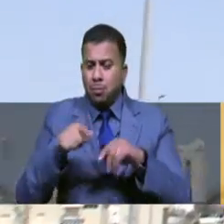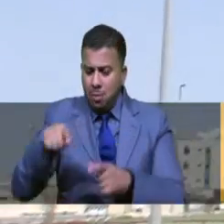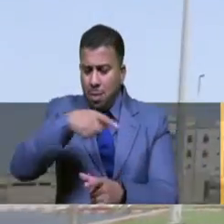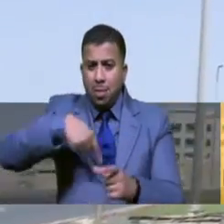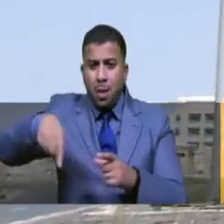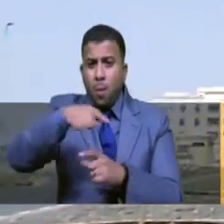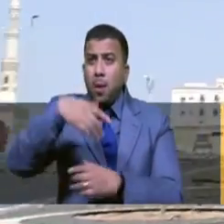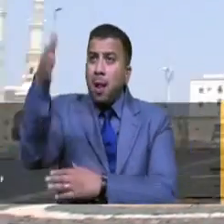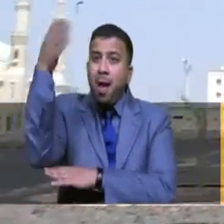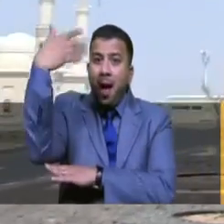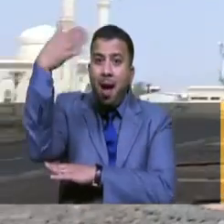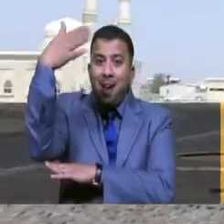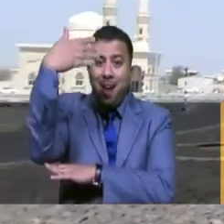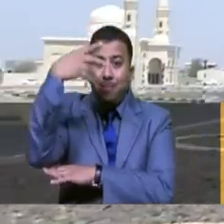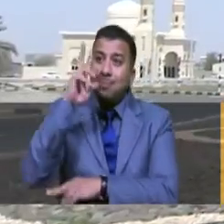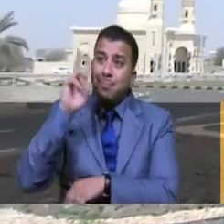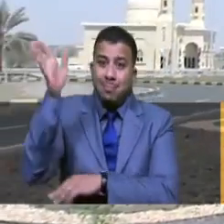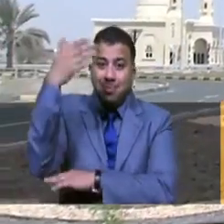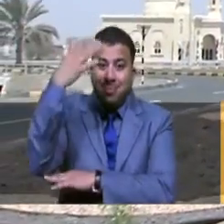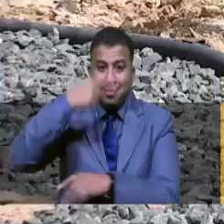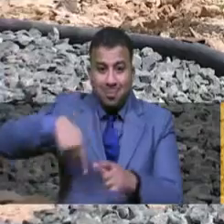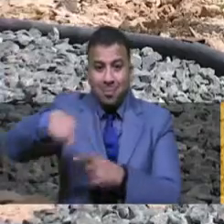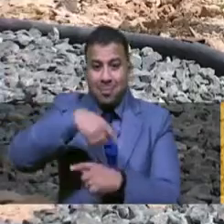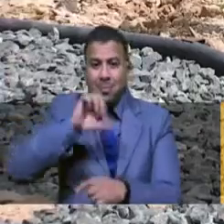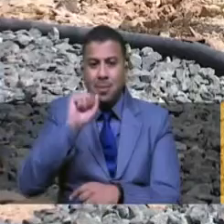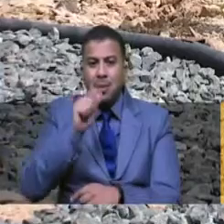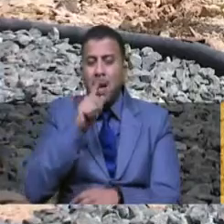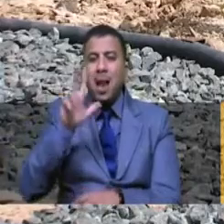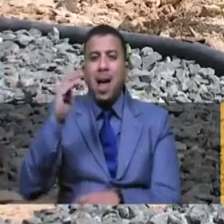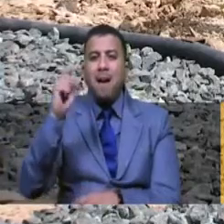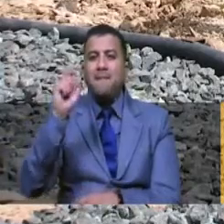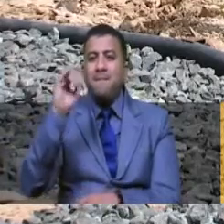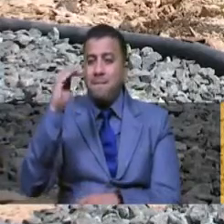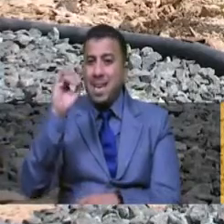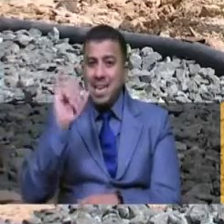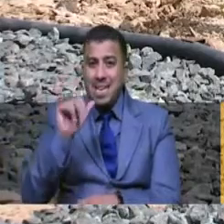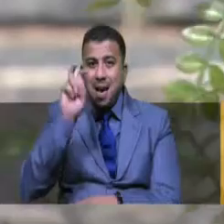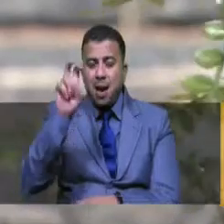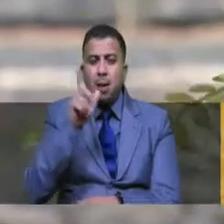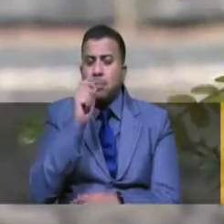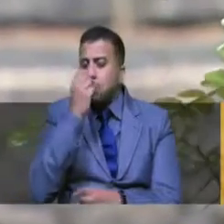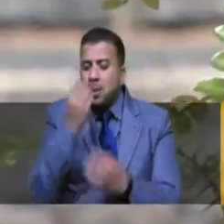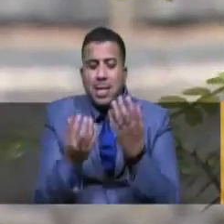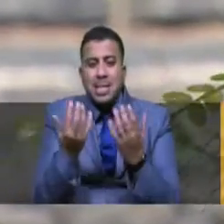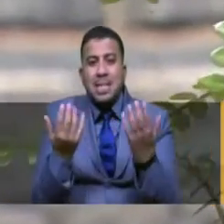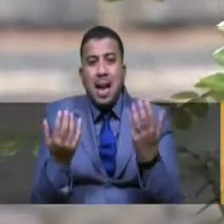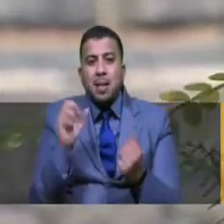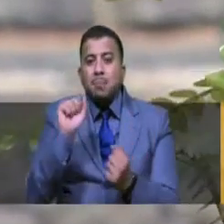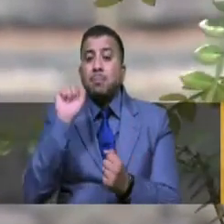دوار العلم الواقع بين محمية القرم ومحمية الحفية، إذ تم فيها زراعة نباتات